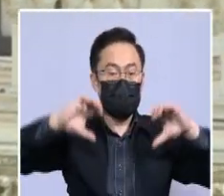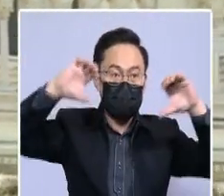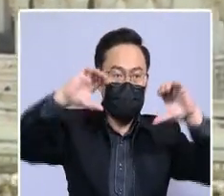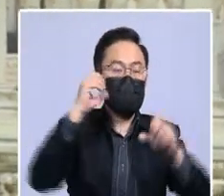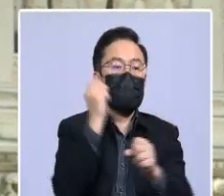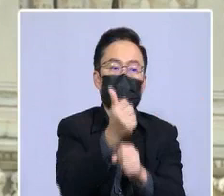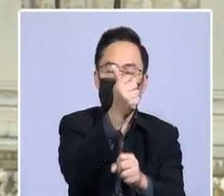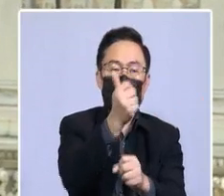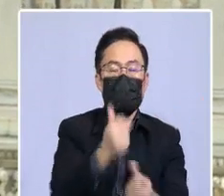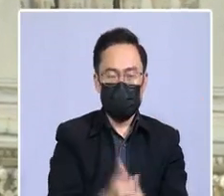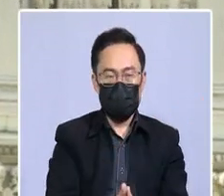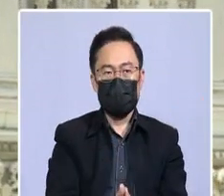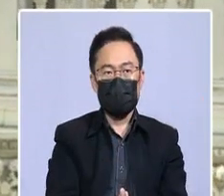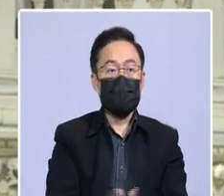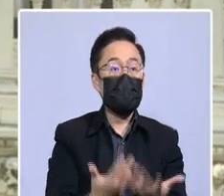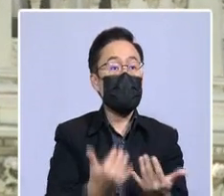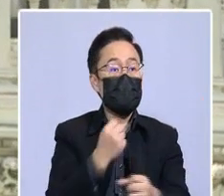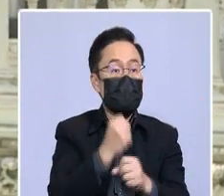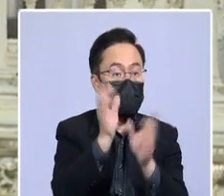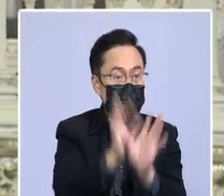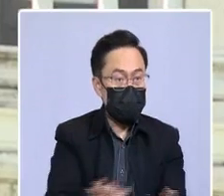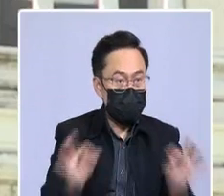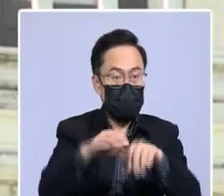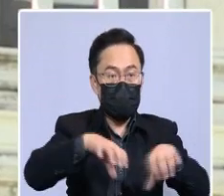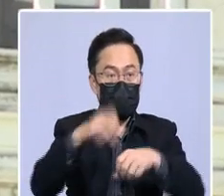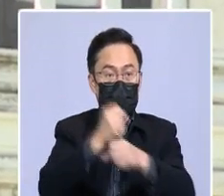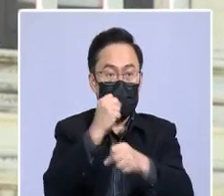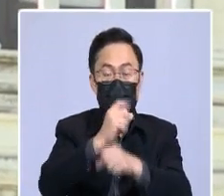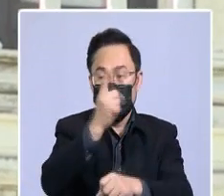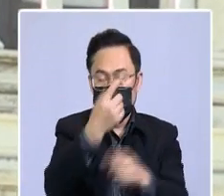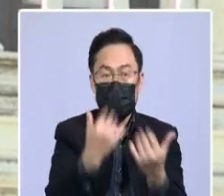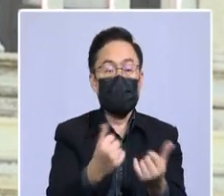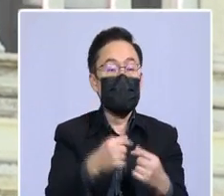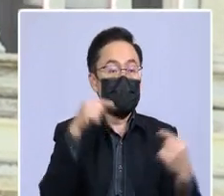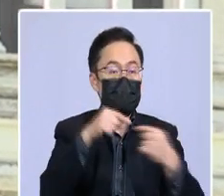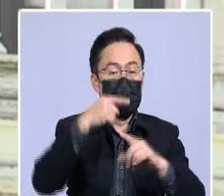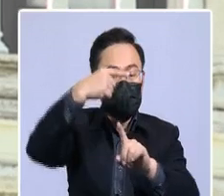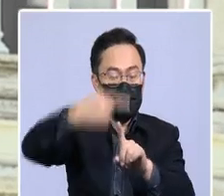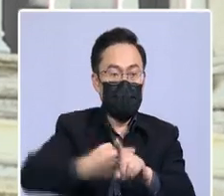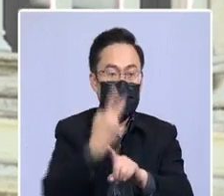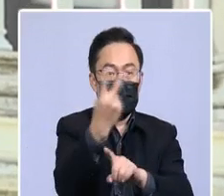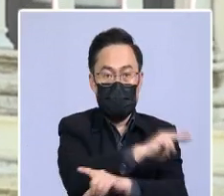ความสง่างามมากกว่าเพราะช่วงสำคัญที่ต้องปรับห่วงจุ้ยครั้งใหญ่ก็คือวันที่5กุมภ